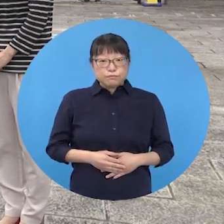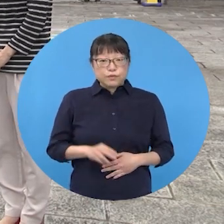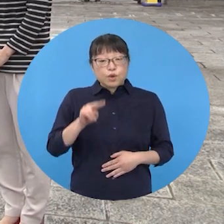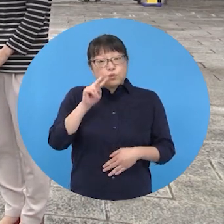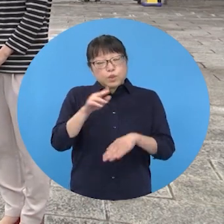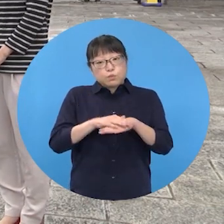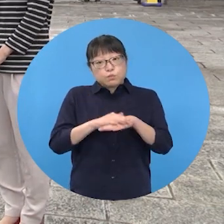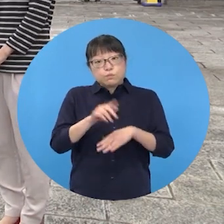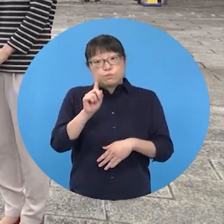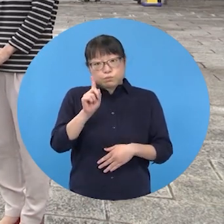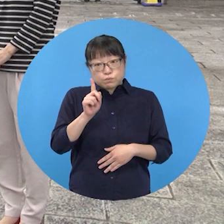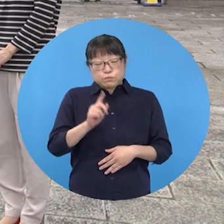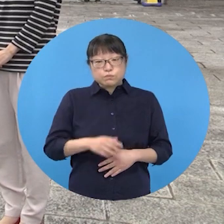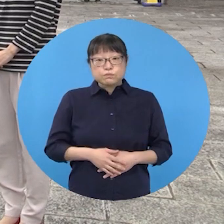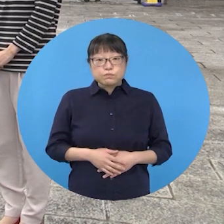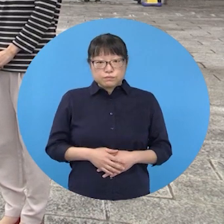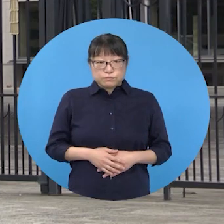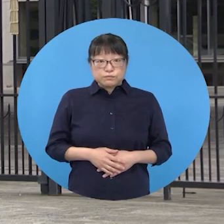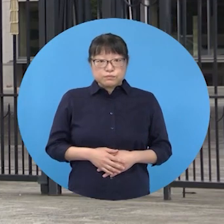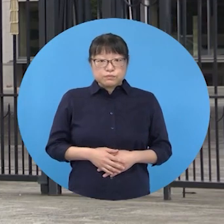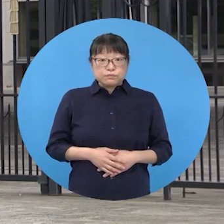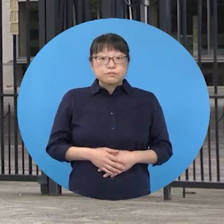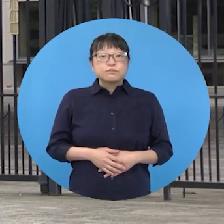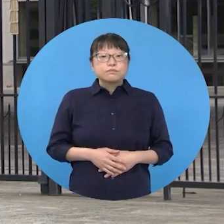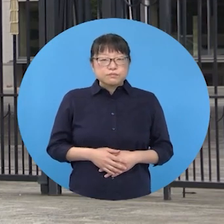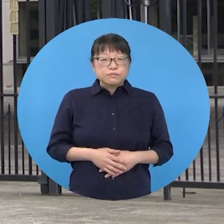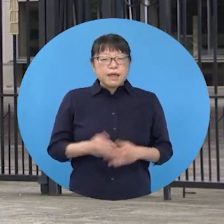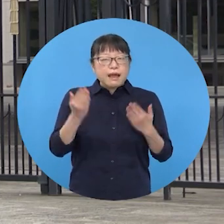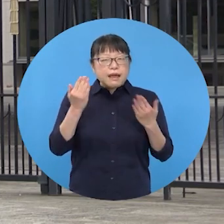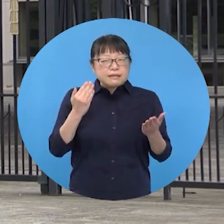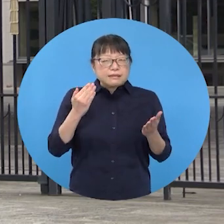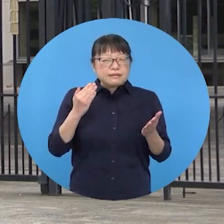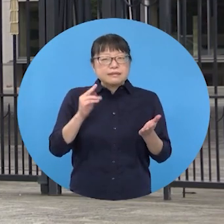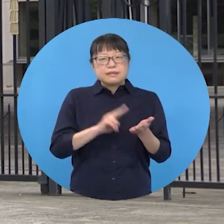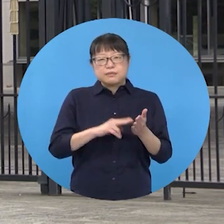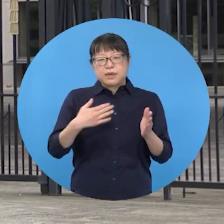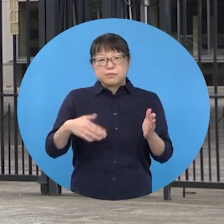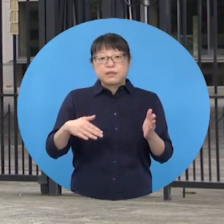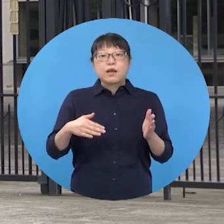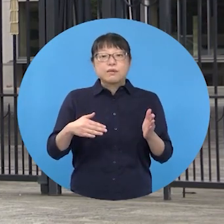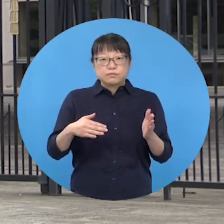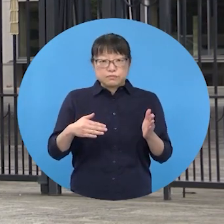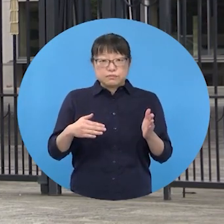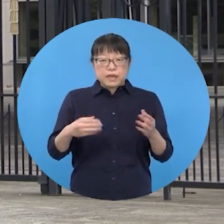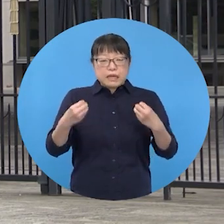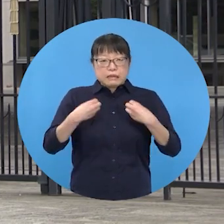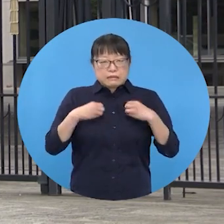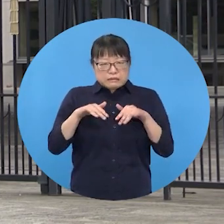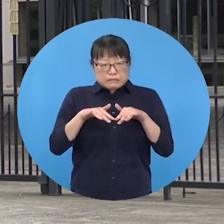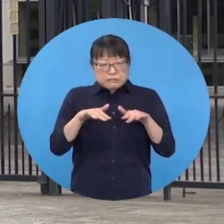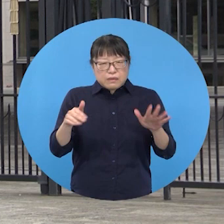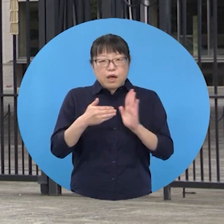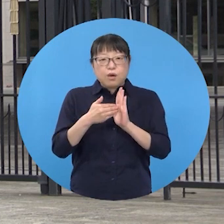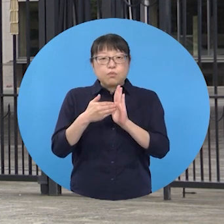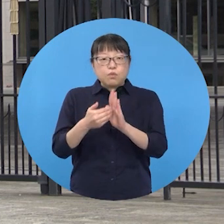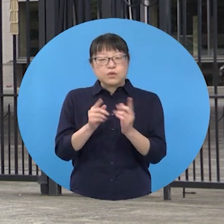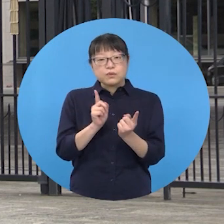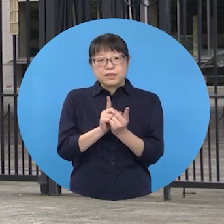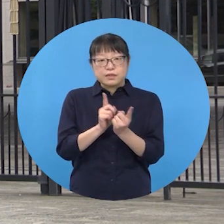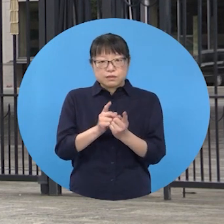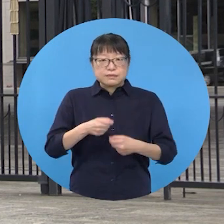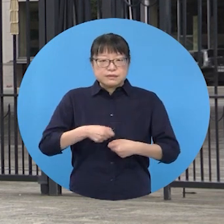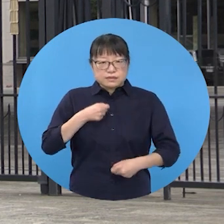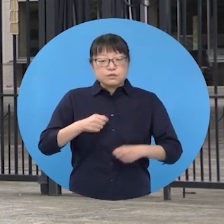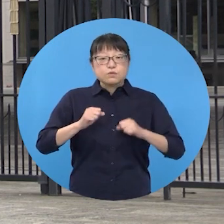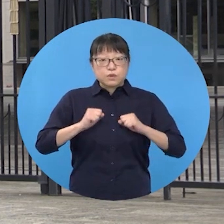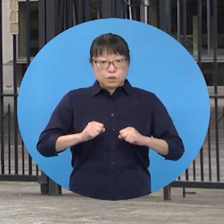ような形で見ることができるんでしょうか。 まだ調整中ではありますが、会場内では感染症対策を十分に行った上